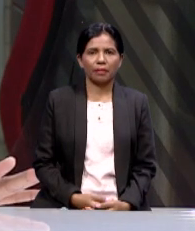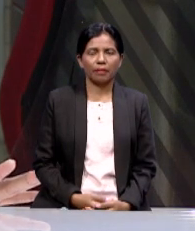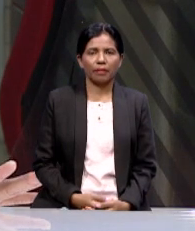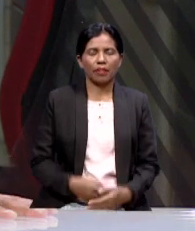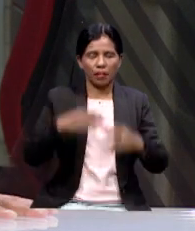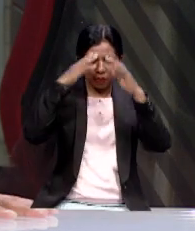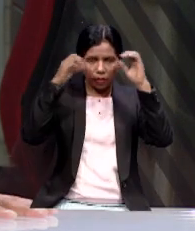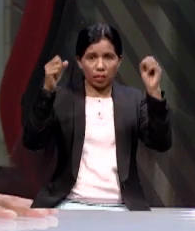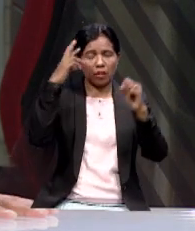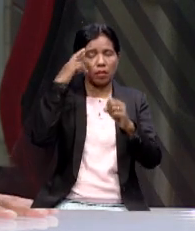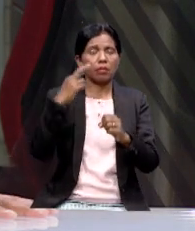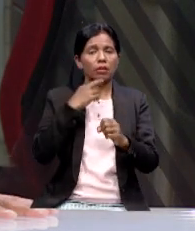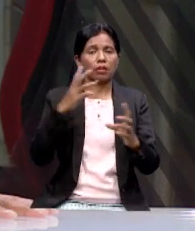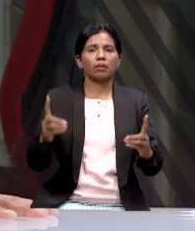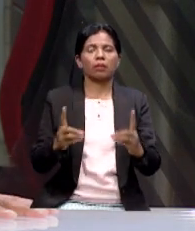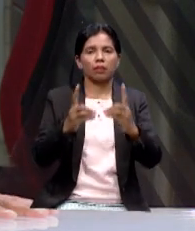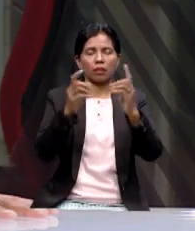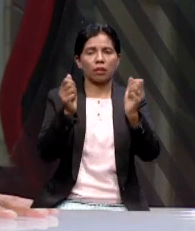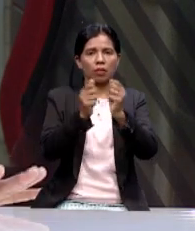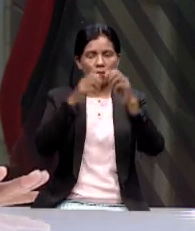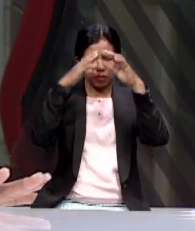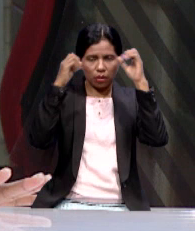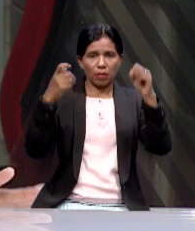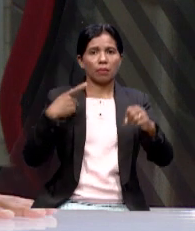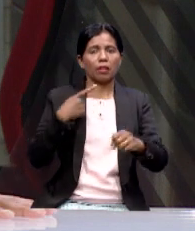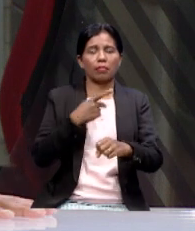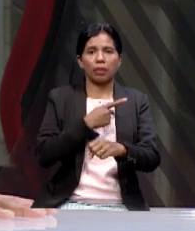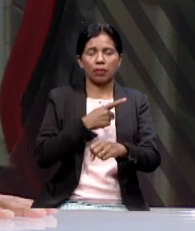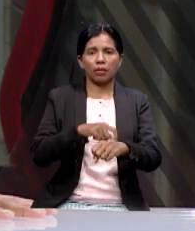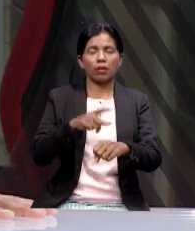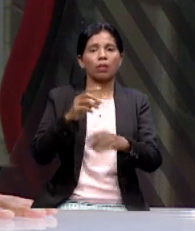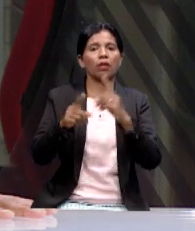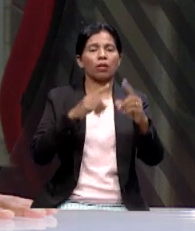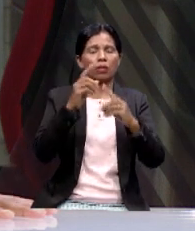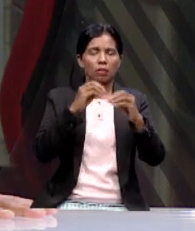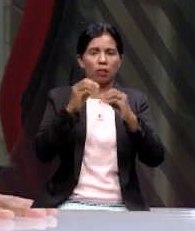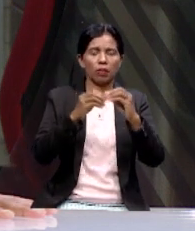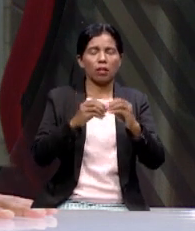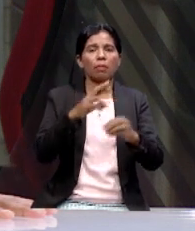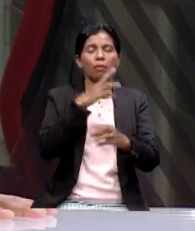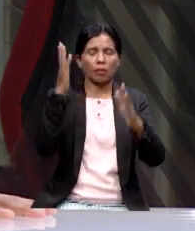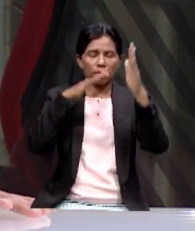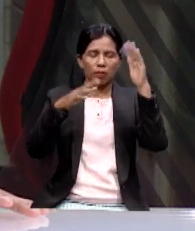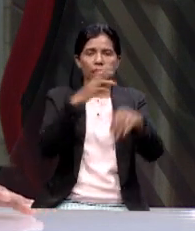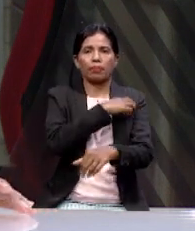Președintele Republicii Zeram Zorta Sorumalo, președinte Parlamentul Alșerie, colie conaba problema regionale și